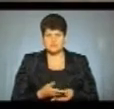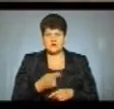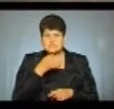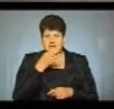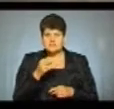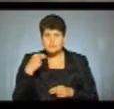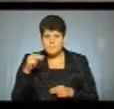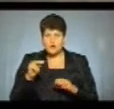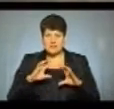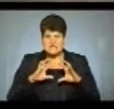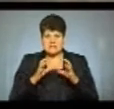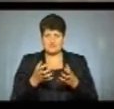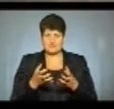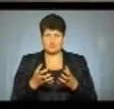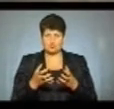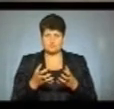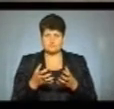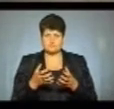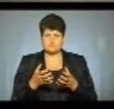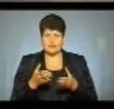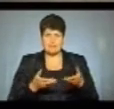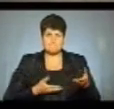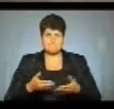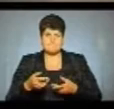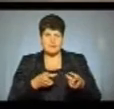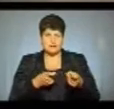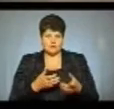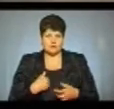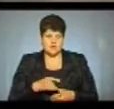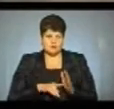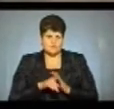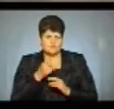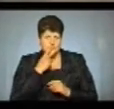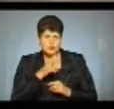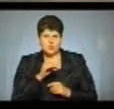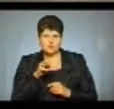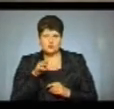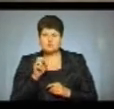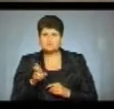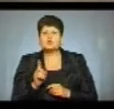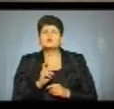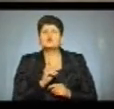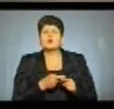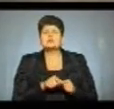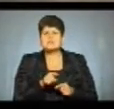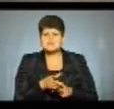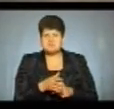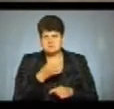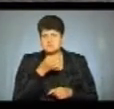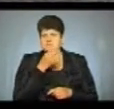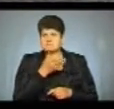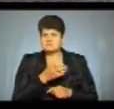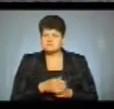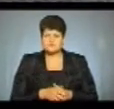чемпіон світу з біатлону. Я зразу почав дивитися в Ютубі, хто це такий, і мені він